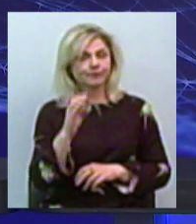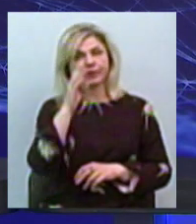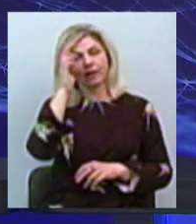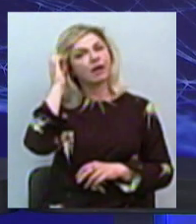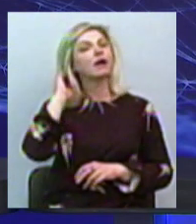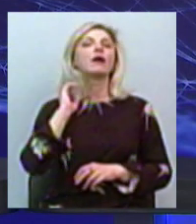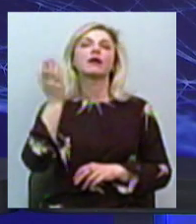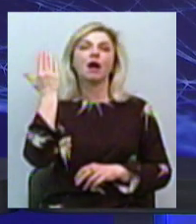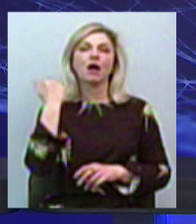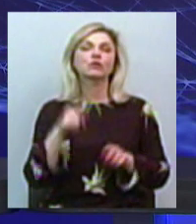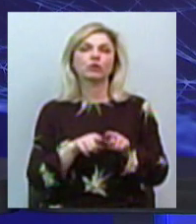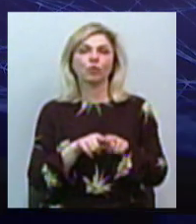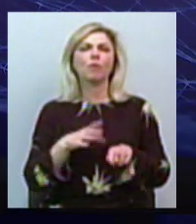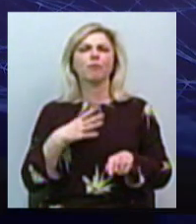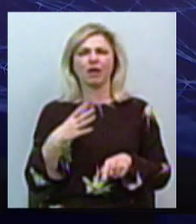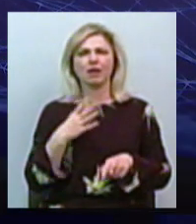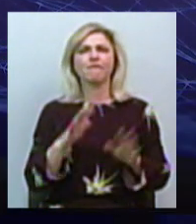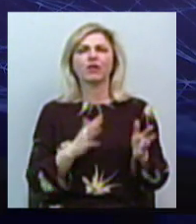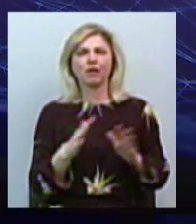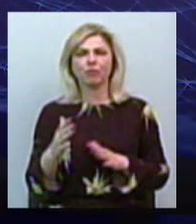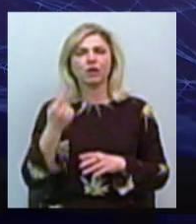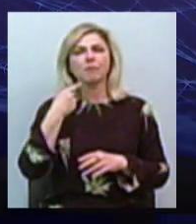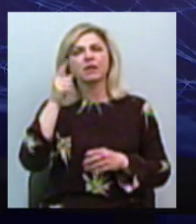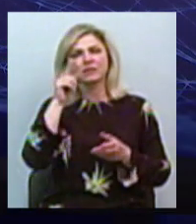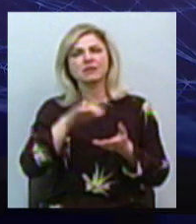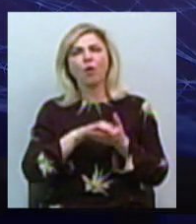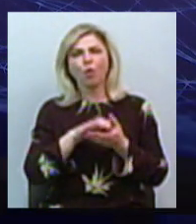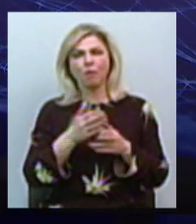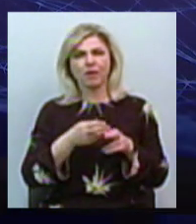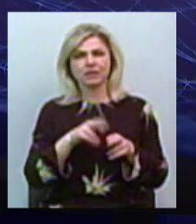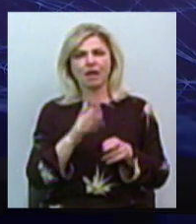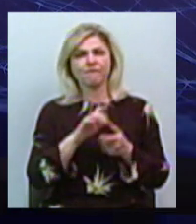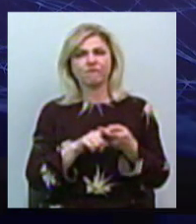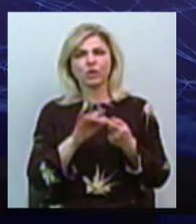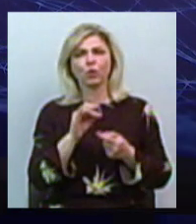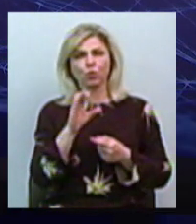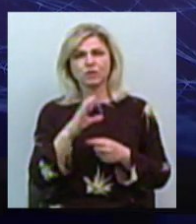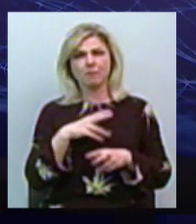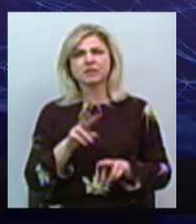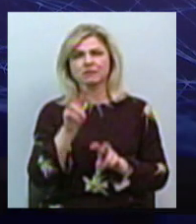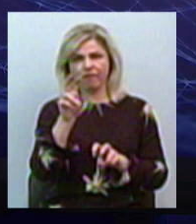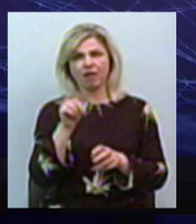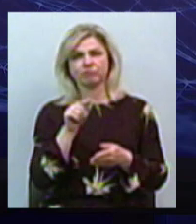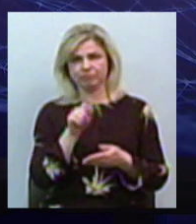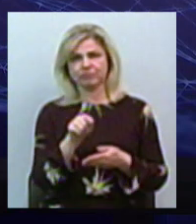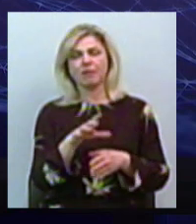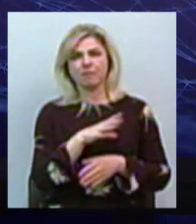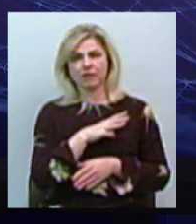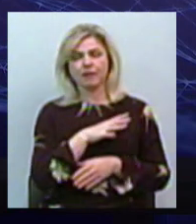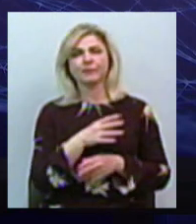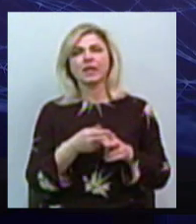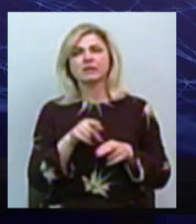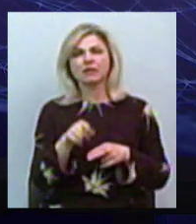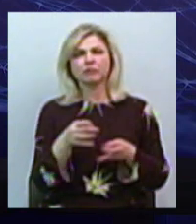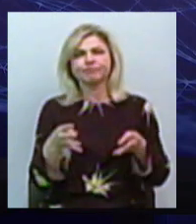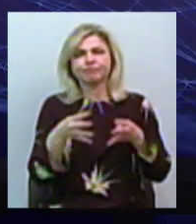також були і випадки, і ми знайомі з коронавірусом, але саме ця модифікація – це дещо мутований